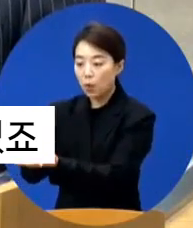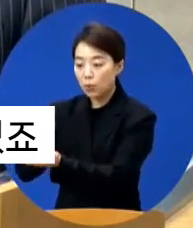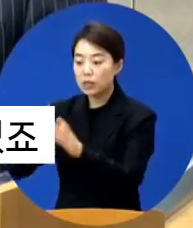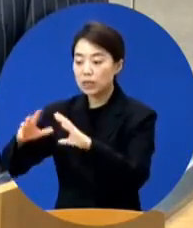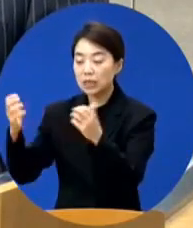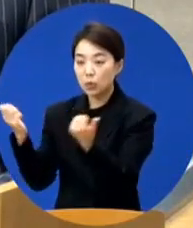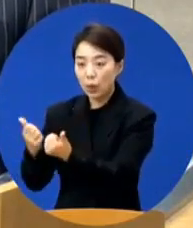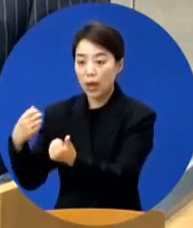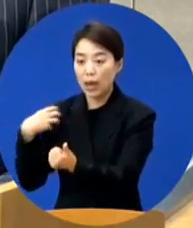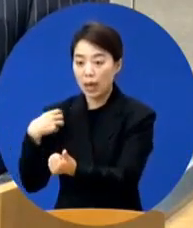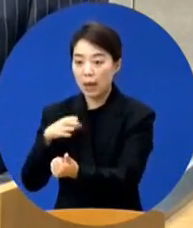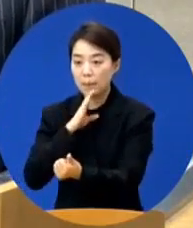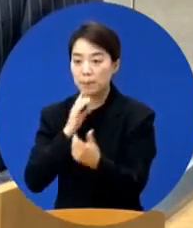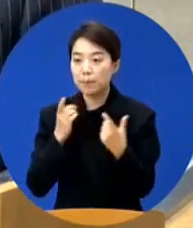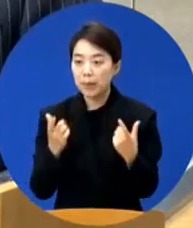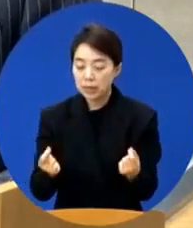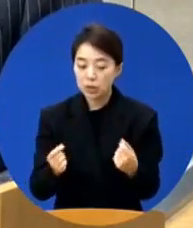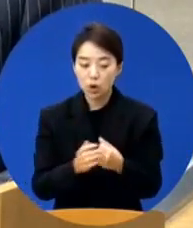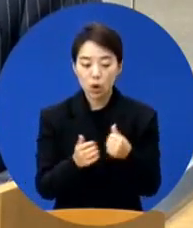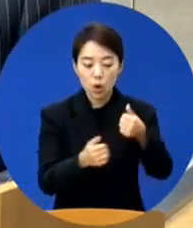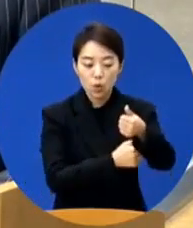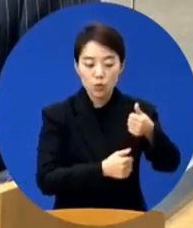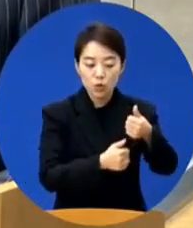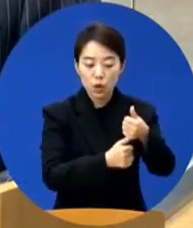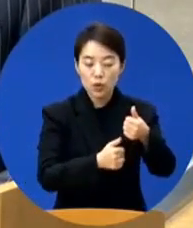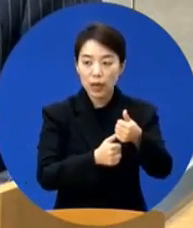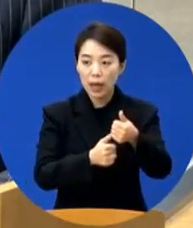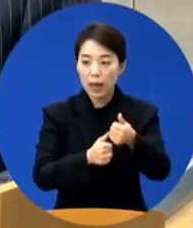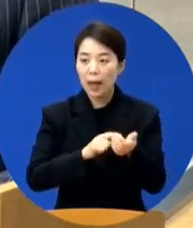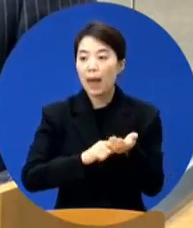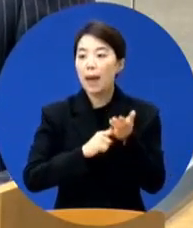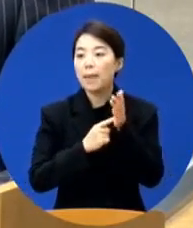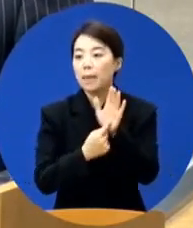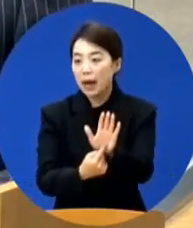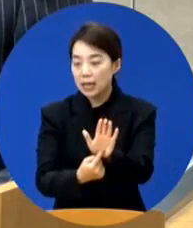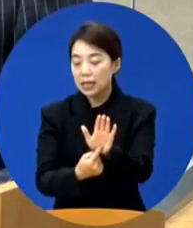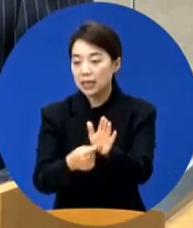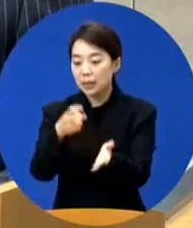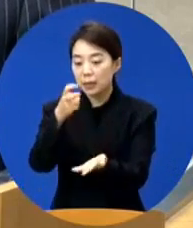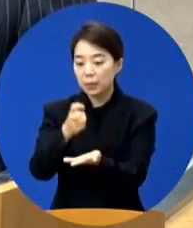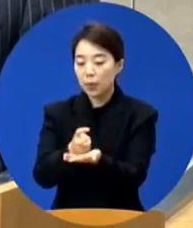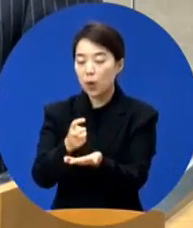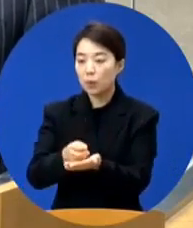그러면 혹시 지사님은 위원회 발의 조례의 제안자가 누구라고 생각하십니까?